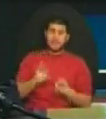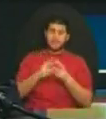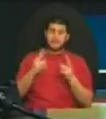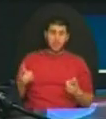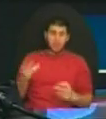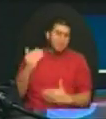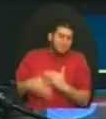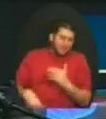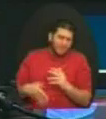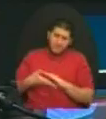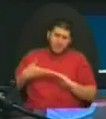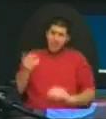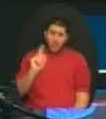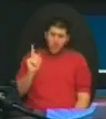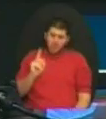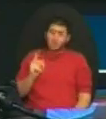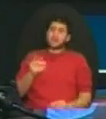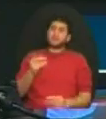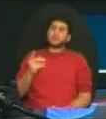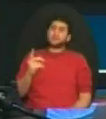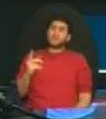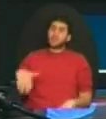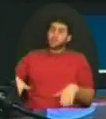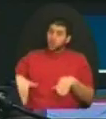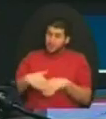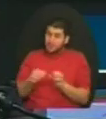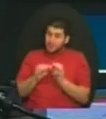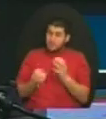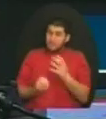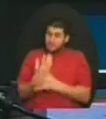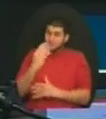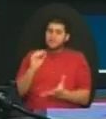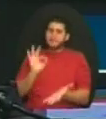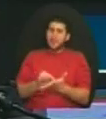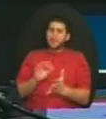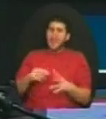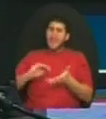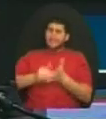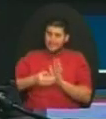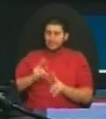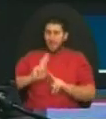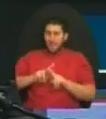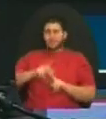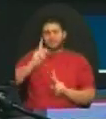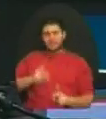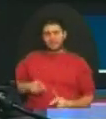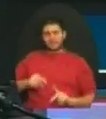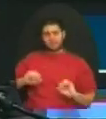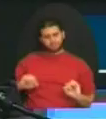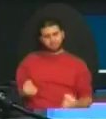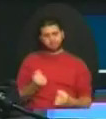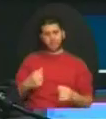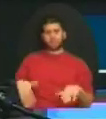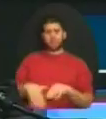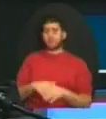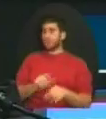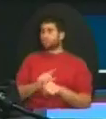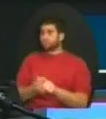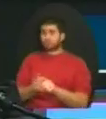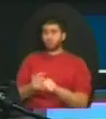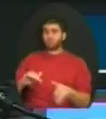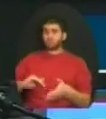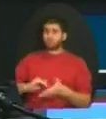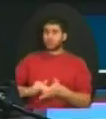הוא בסוף, הוא לא בהתחלה. והשלום מתחיל ברגע שיש הסכם, ואז צריך לעבוד על שלום. השלום הוא לא היום, וההסכם הוא לא